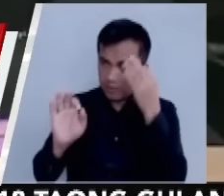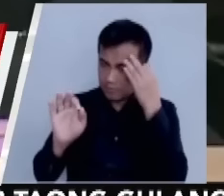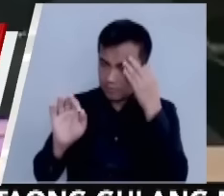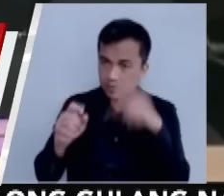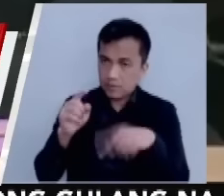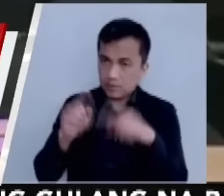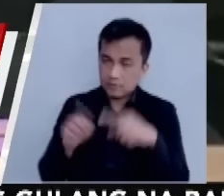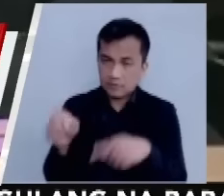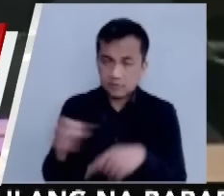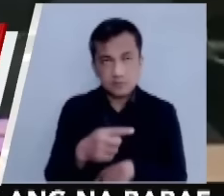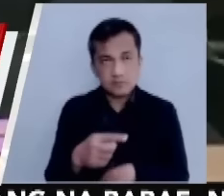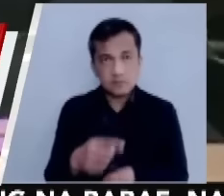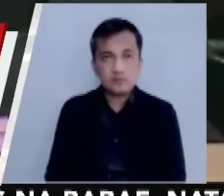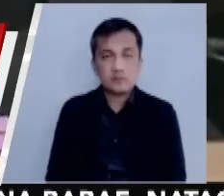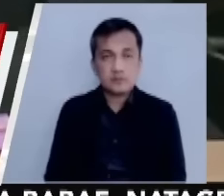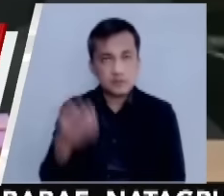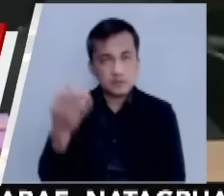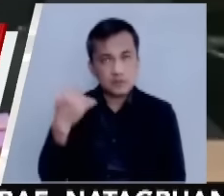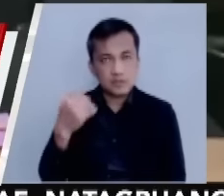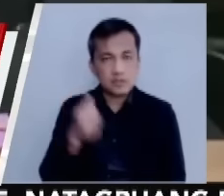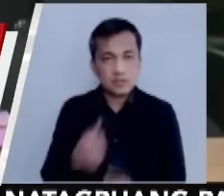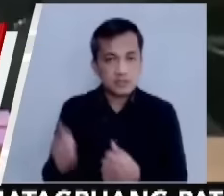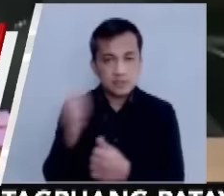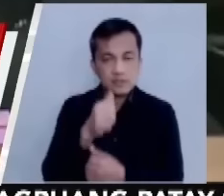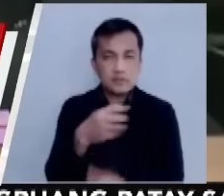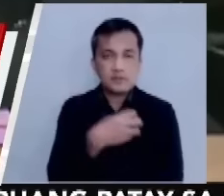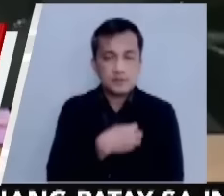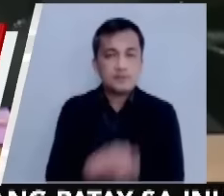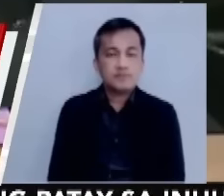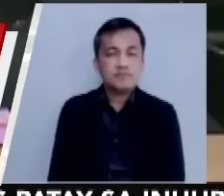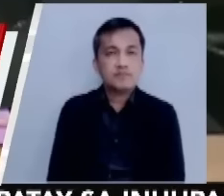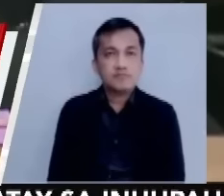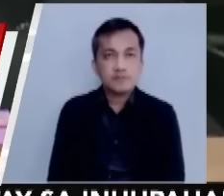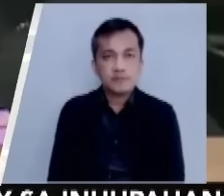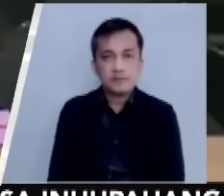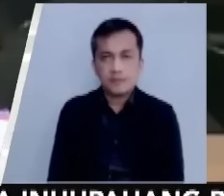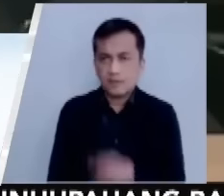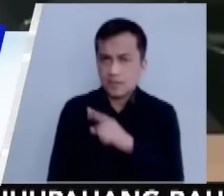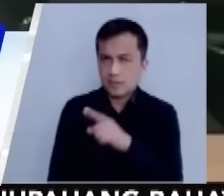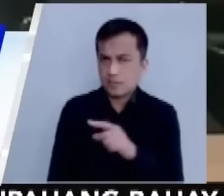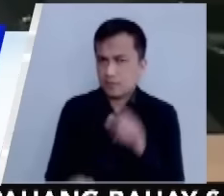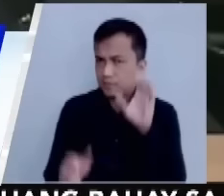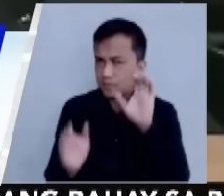ng dating Chief PNP? Kasi sa picture na ito, medyo